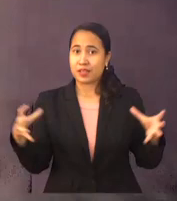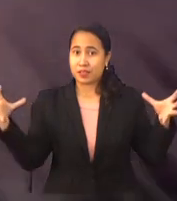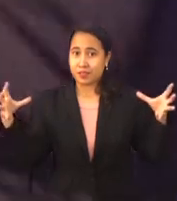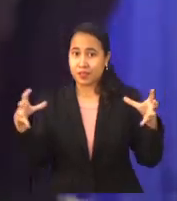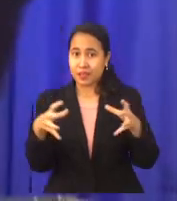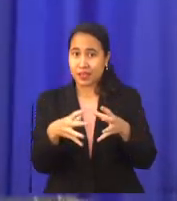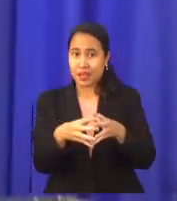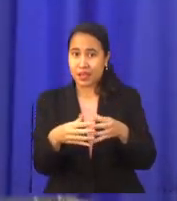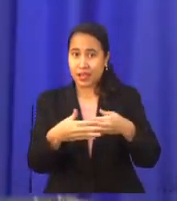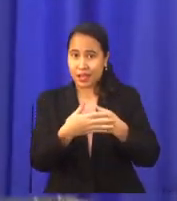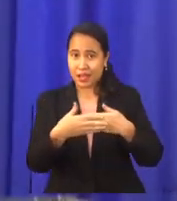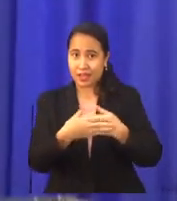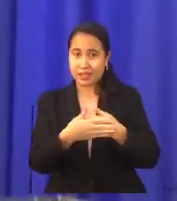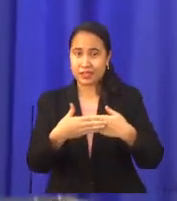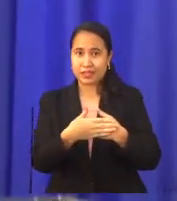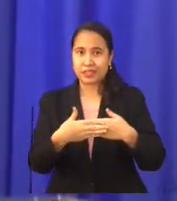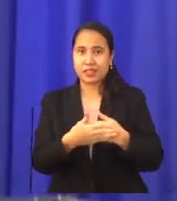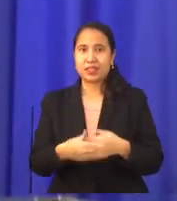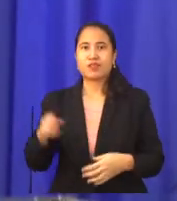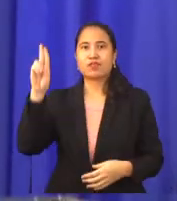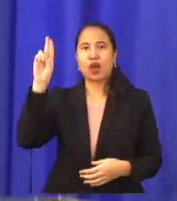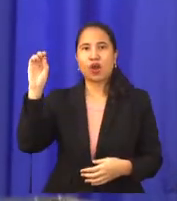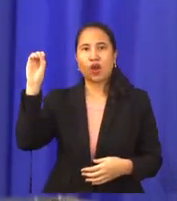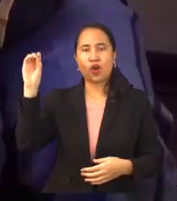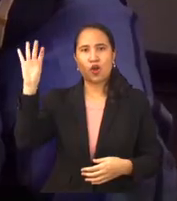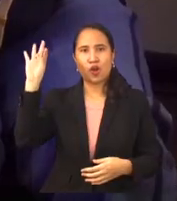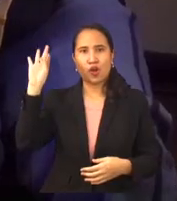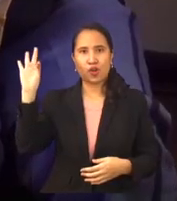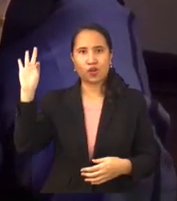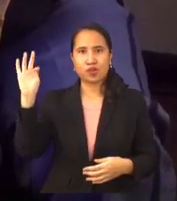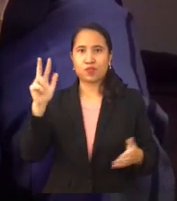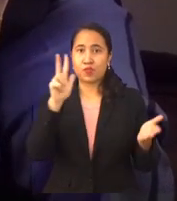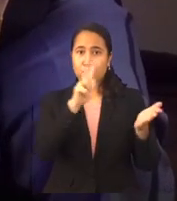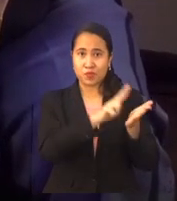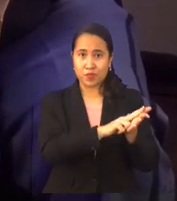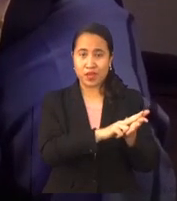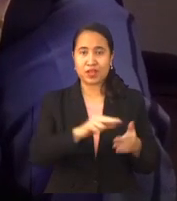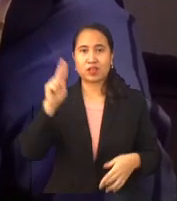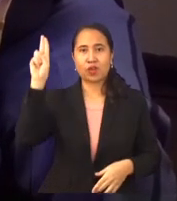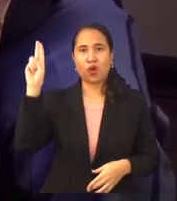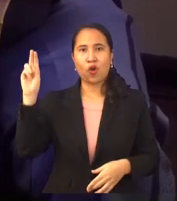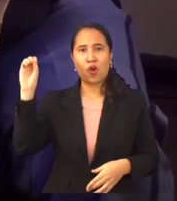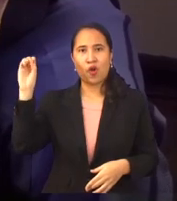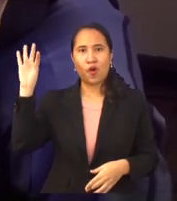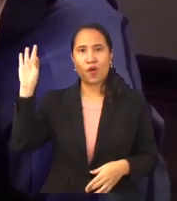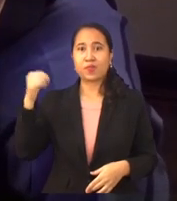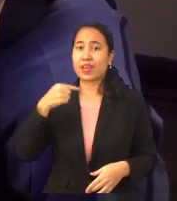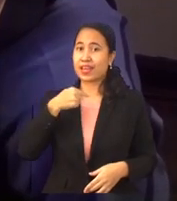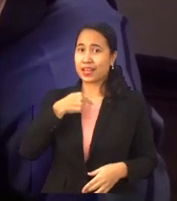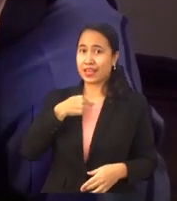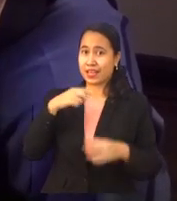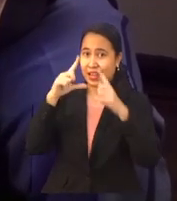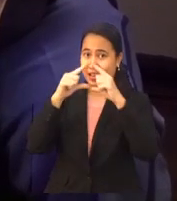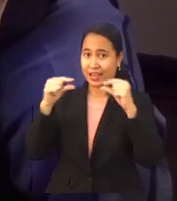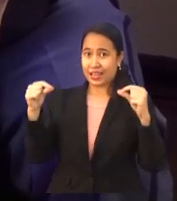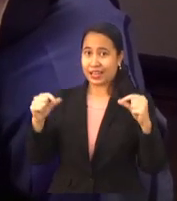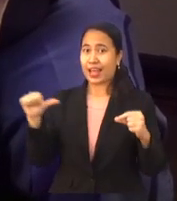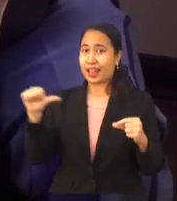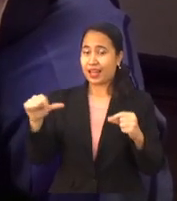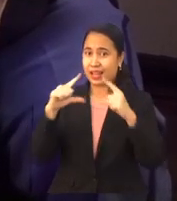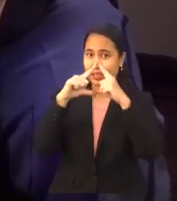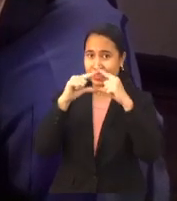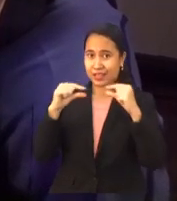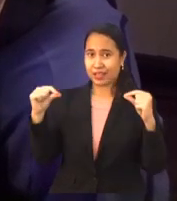Conform artikel 25 van de wet Constitutioneel Hof. En ik heet de leden en de plaatsvervangend leden